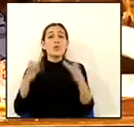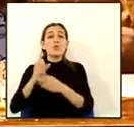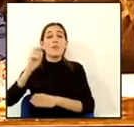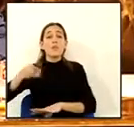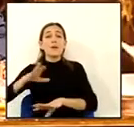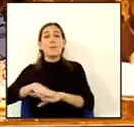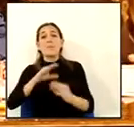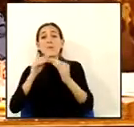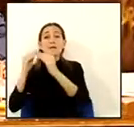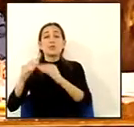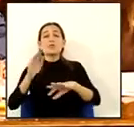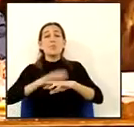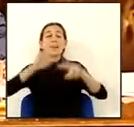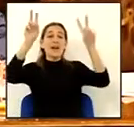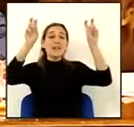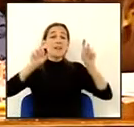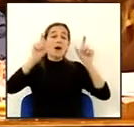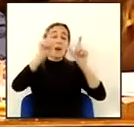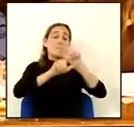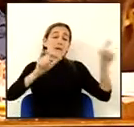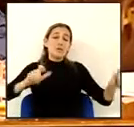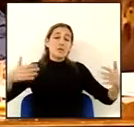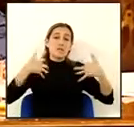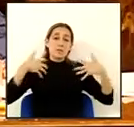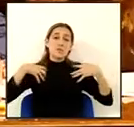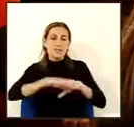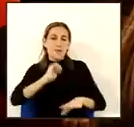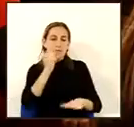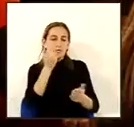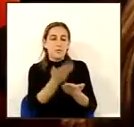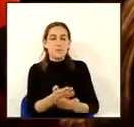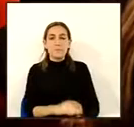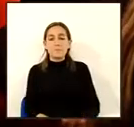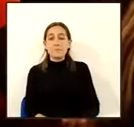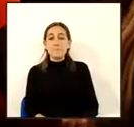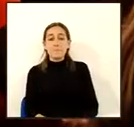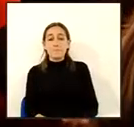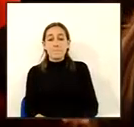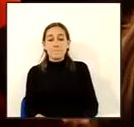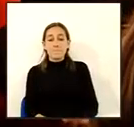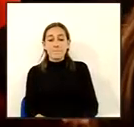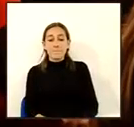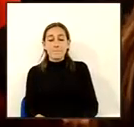biguetans deportats als camps nazis i per l'adhesió de Vic de la xarxa Mai Més. Senyor Anglada.